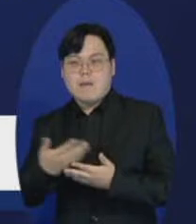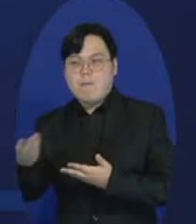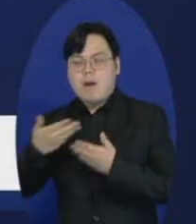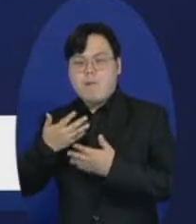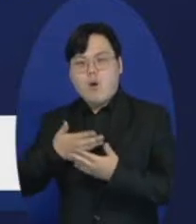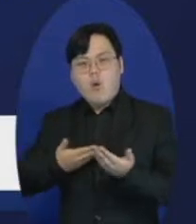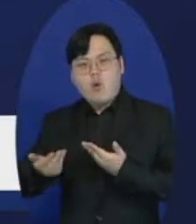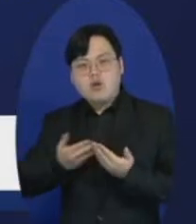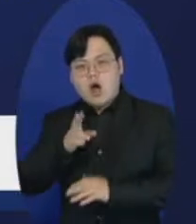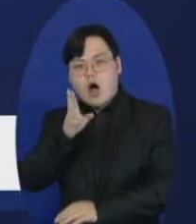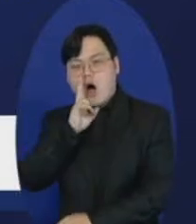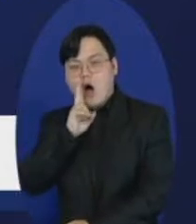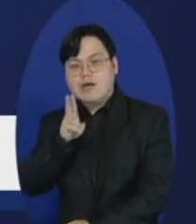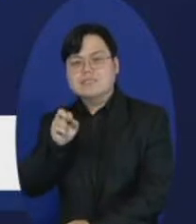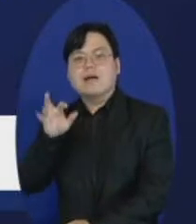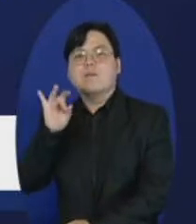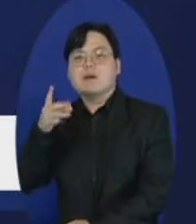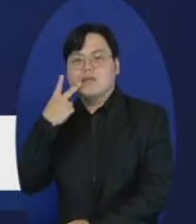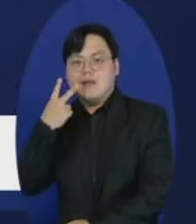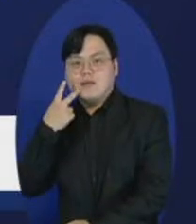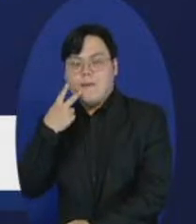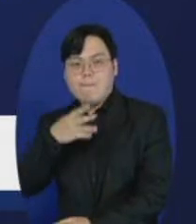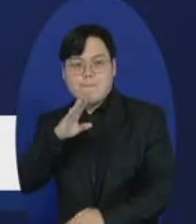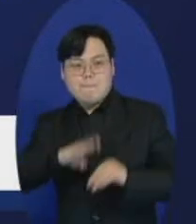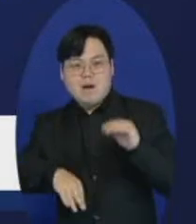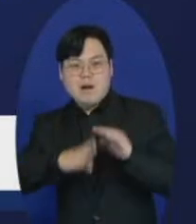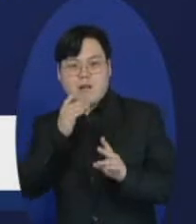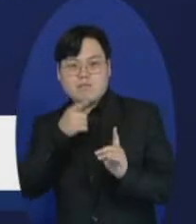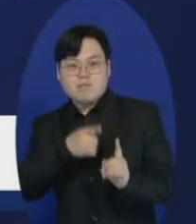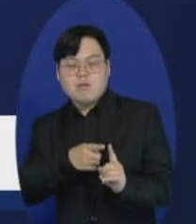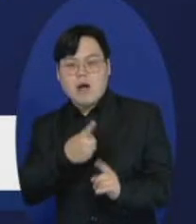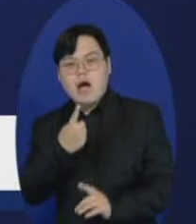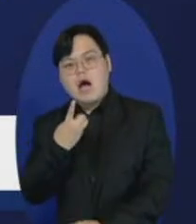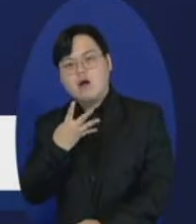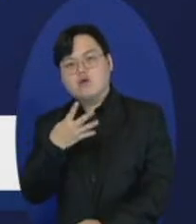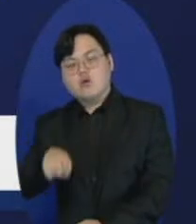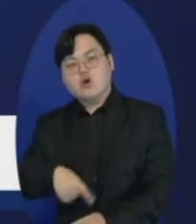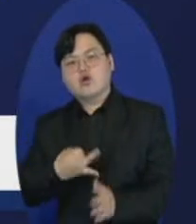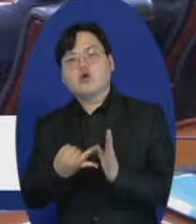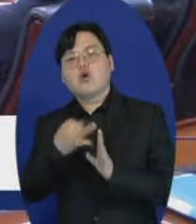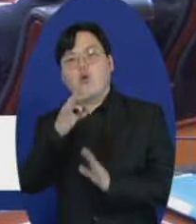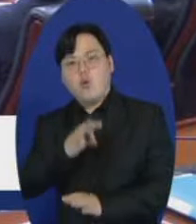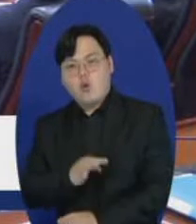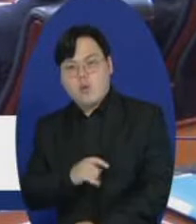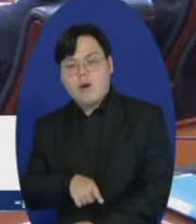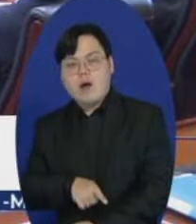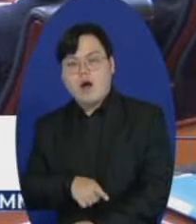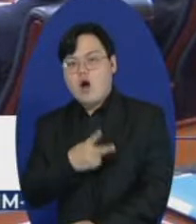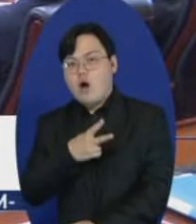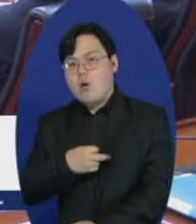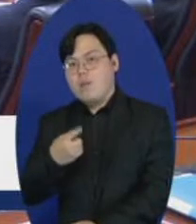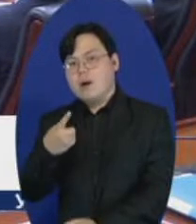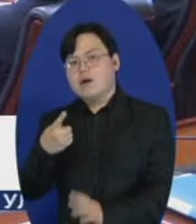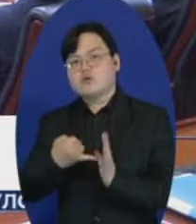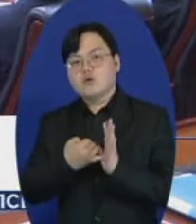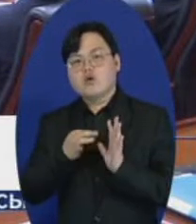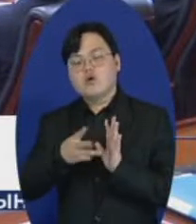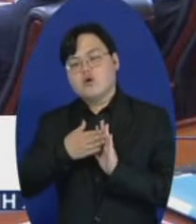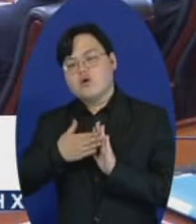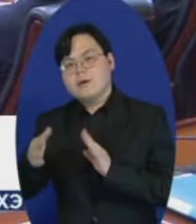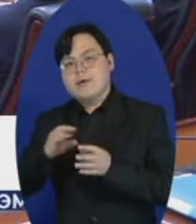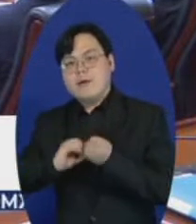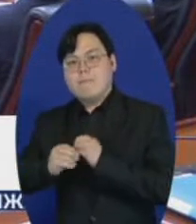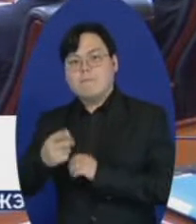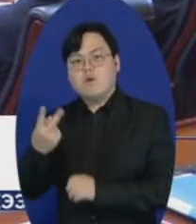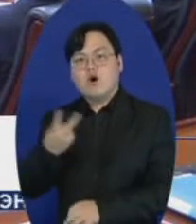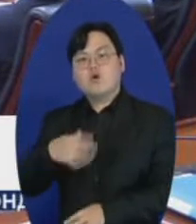45.3% нь худалдаа нийтийн хоолны салбарт орсон бол барилгын салбарт 14.7% төвлөрч байна. 2016 оноос хойш хэрэгжиж байгаа